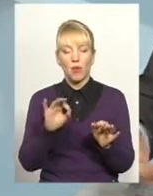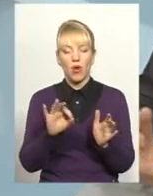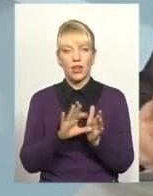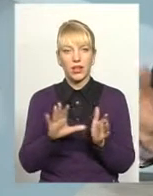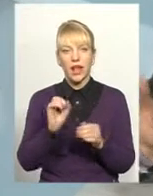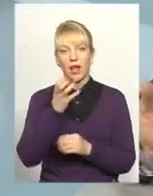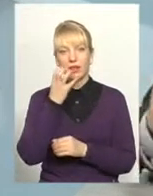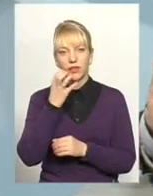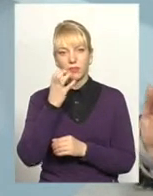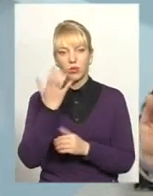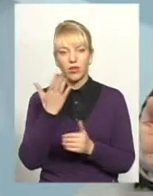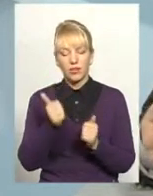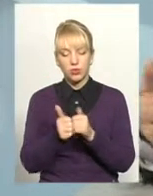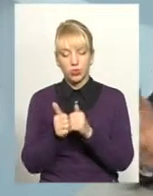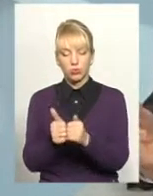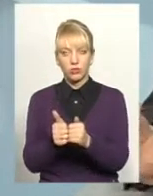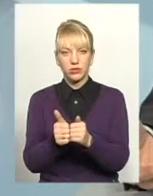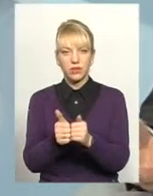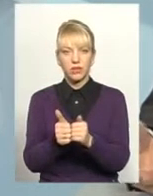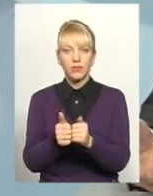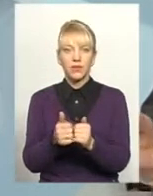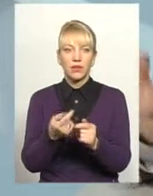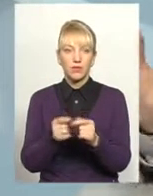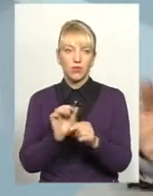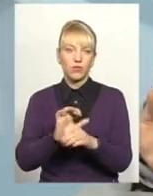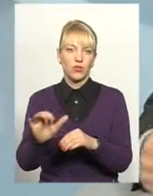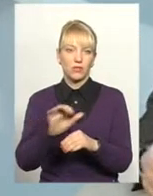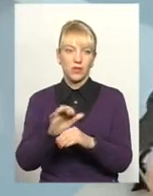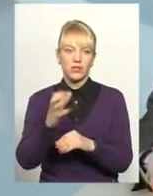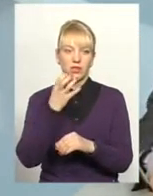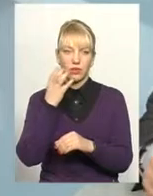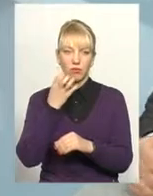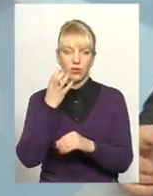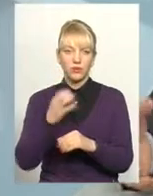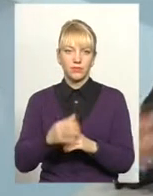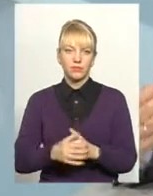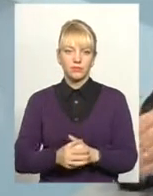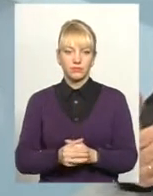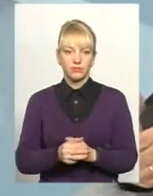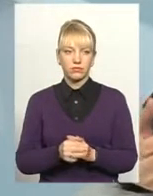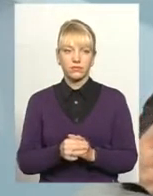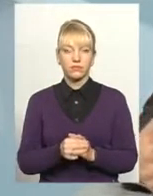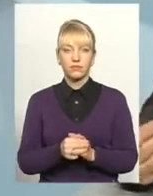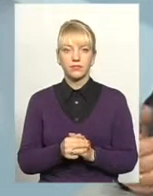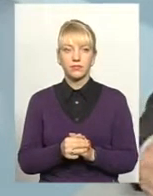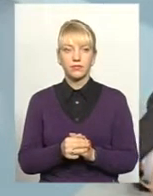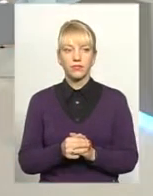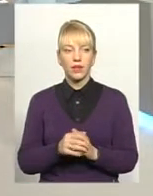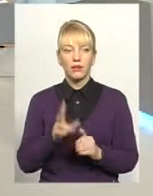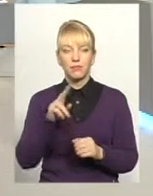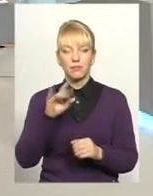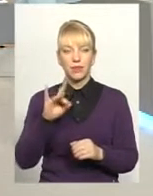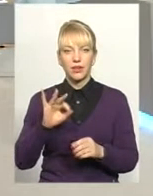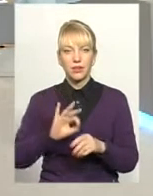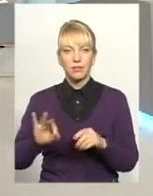супутнє при виробництві електроенергії, завжди виробляється тепло, якщо з теплової енергії, чи з при спалюванні